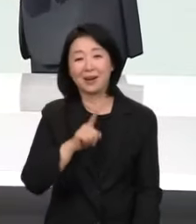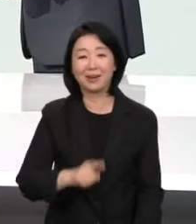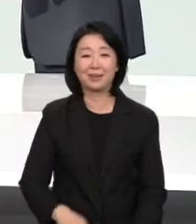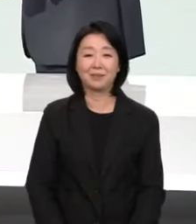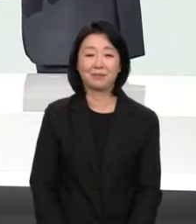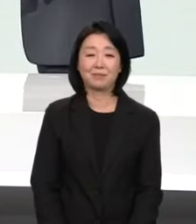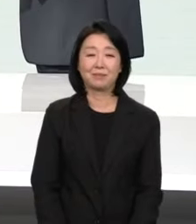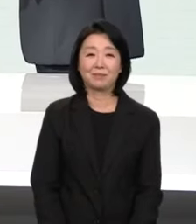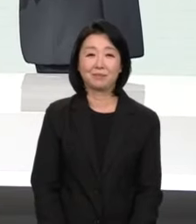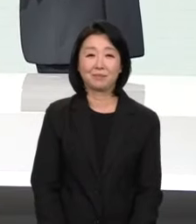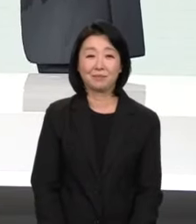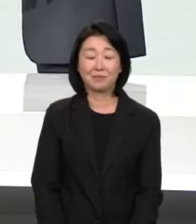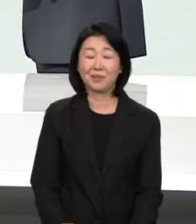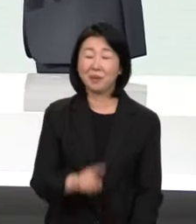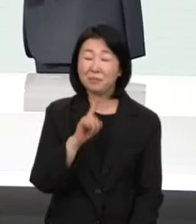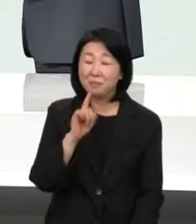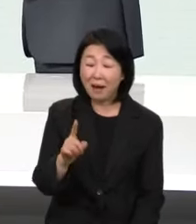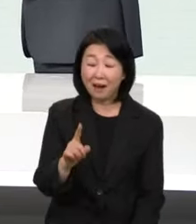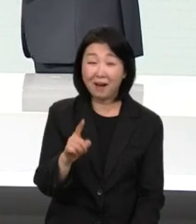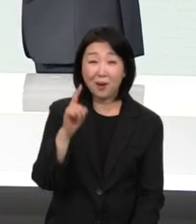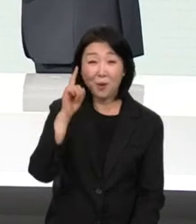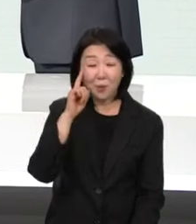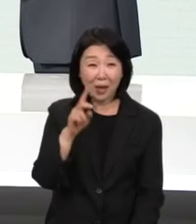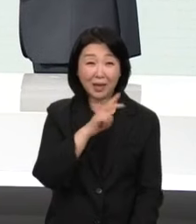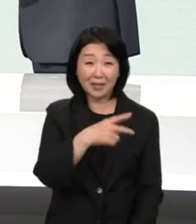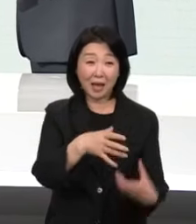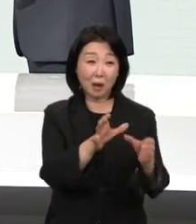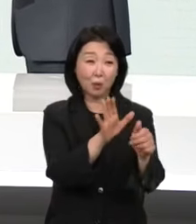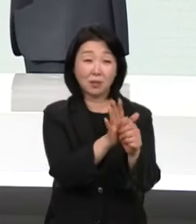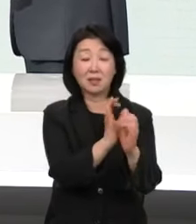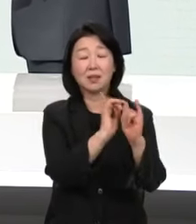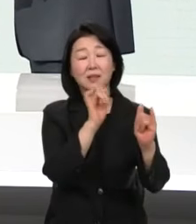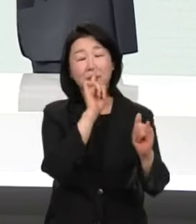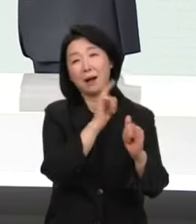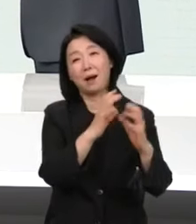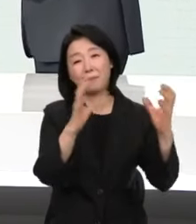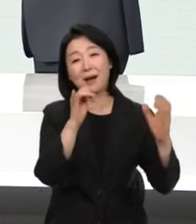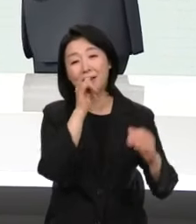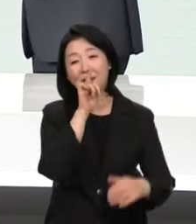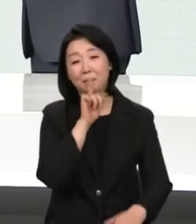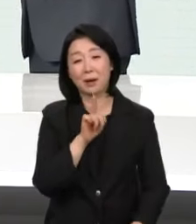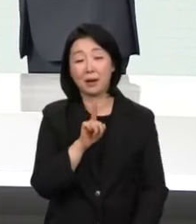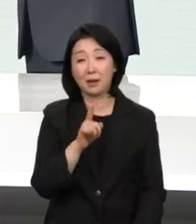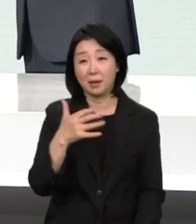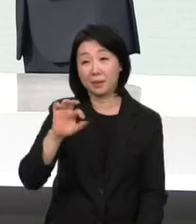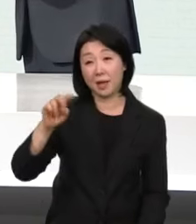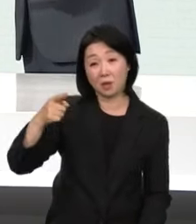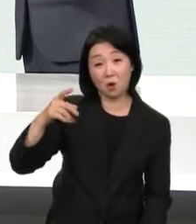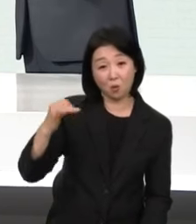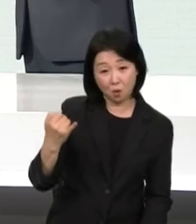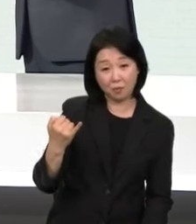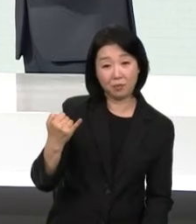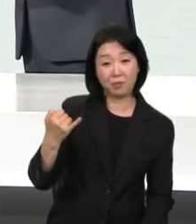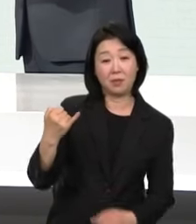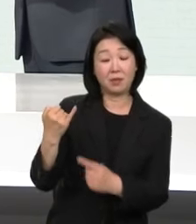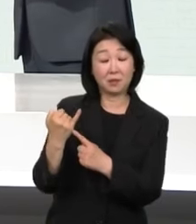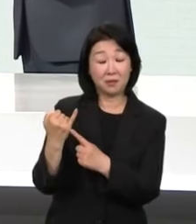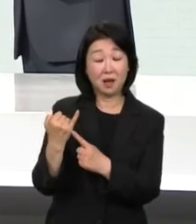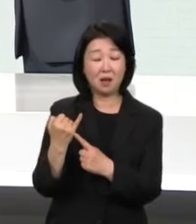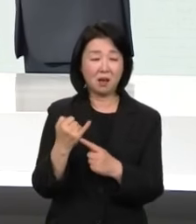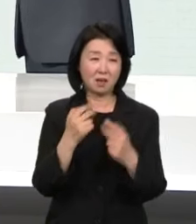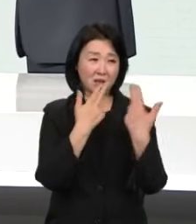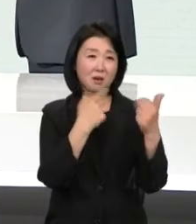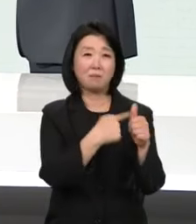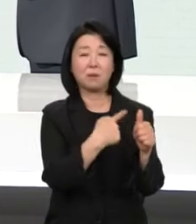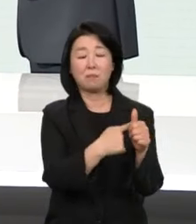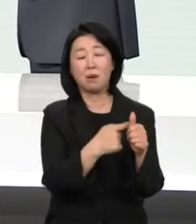네, 저 말이 그러니까 야권 지지자에서 저런 얘기들이 돌고 있다 뭐 이렇게 주장을 하는 거죠. 그렇습니다. 나경원 후보 입장은 자 이재명 체제 비판적인